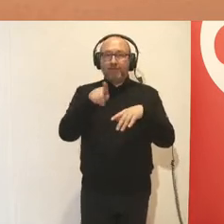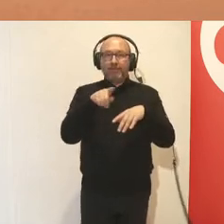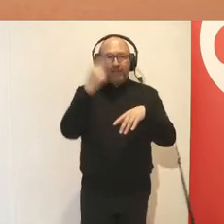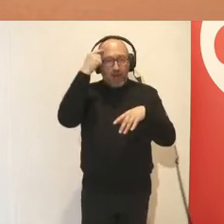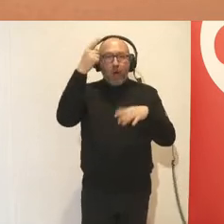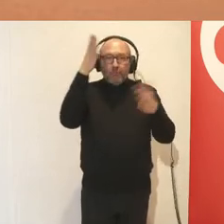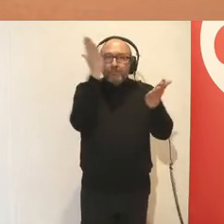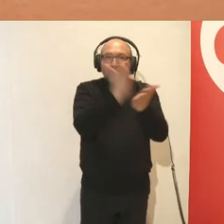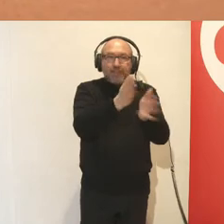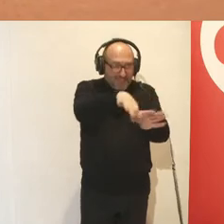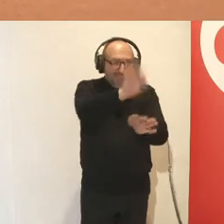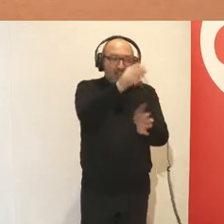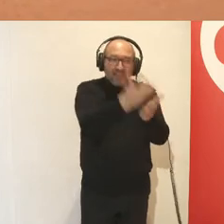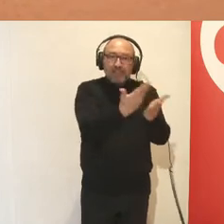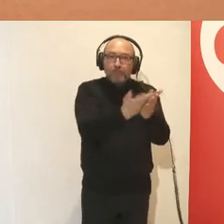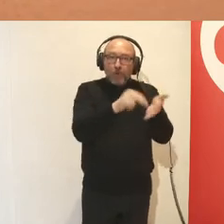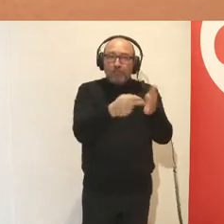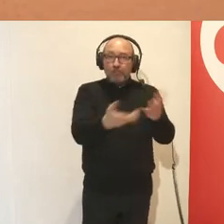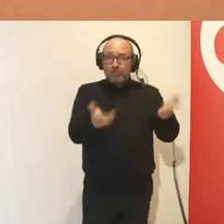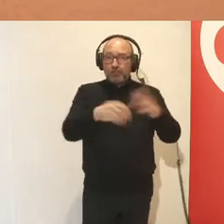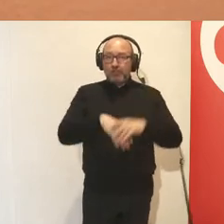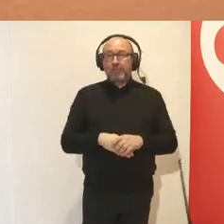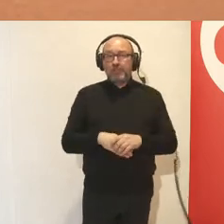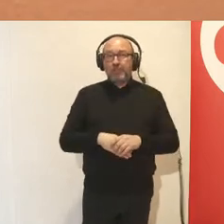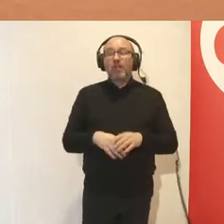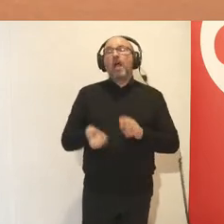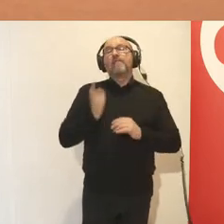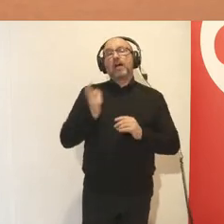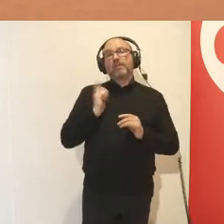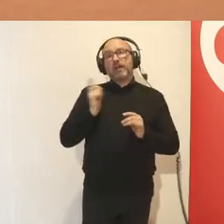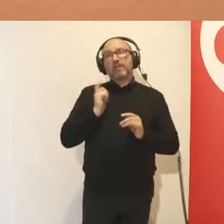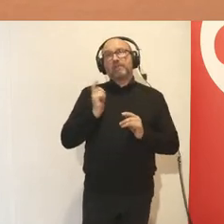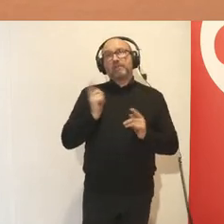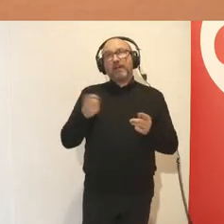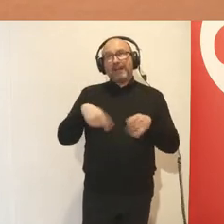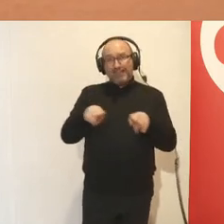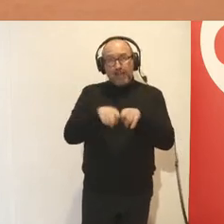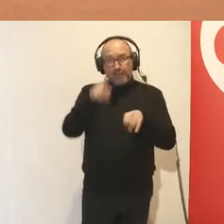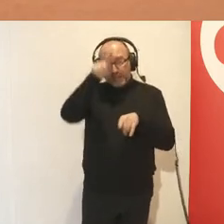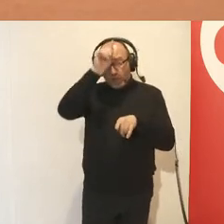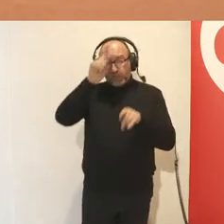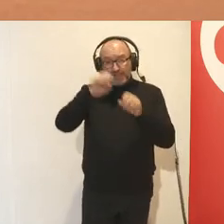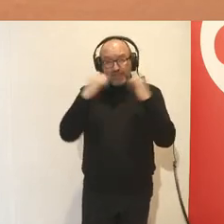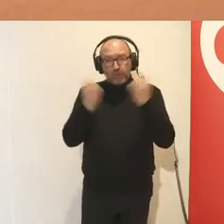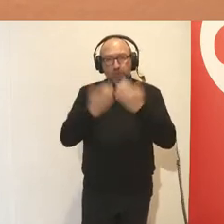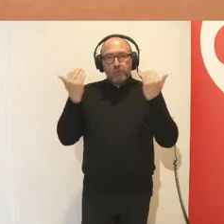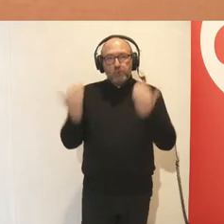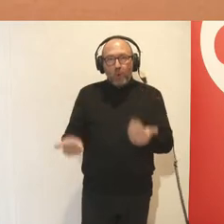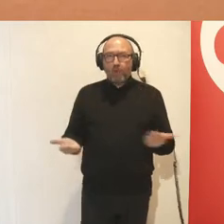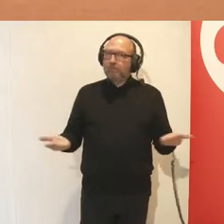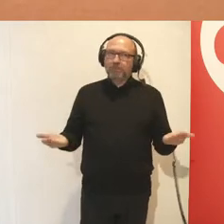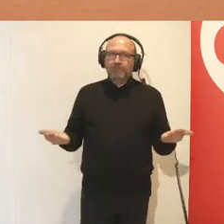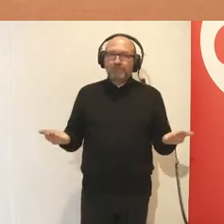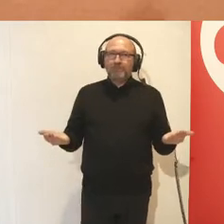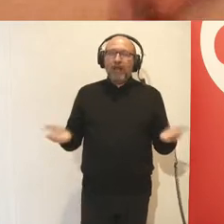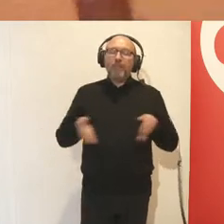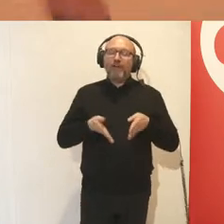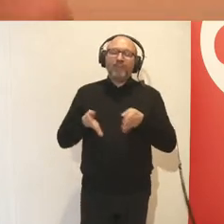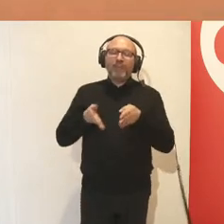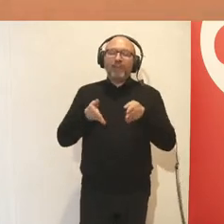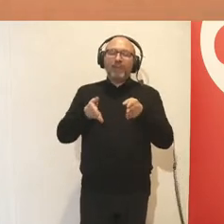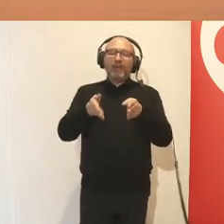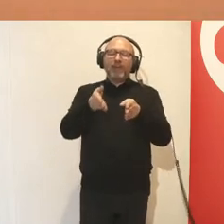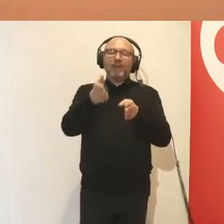sagen wir sollten vielleicht nicht so lange warten bis das in deutschland auch der fall ist aber wir sind durchaus auf dem weg dahin wir sind jetzt nicht